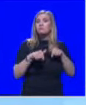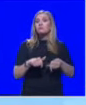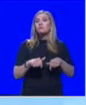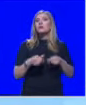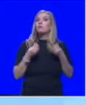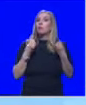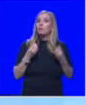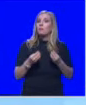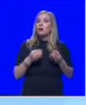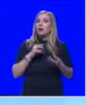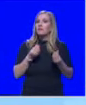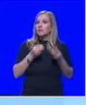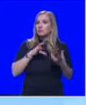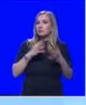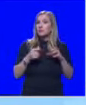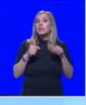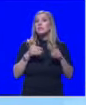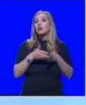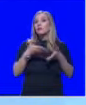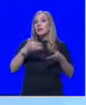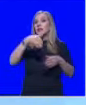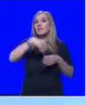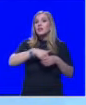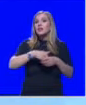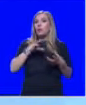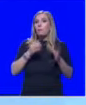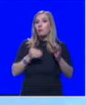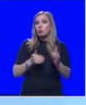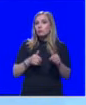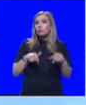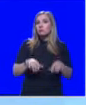политика и за това нейният брутен вътрешен продукт сега е с